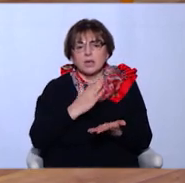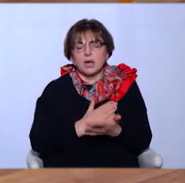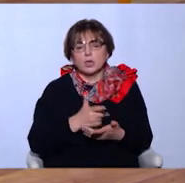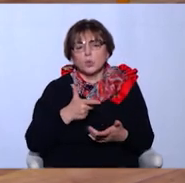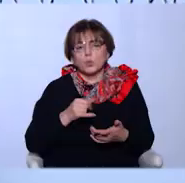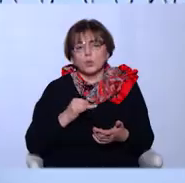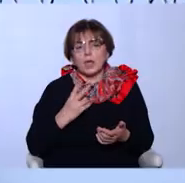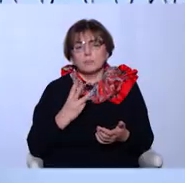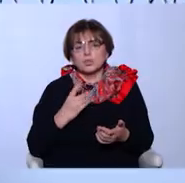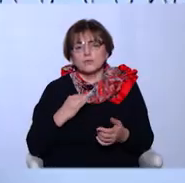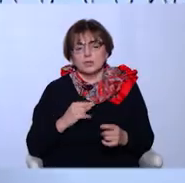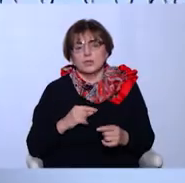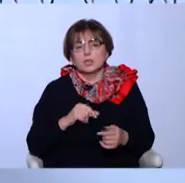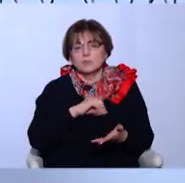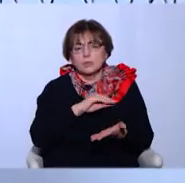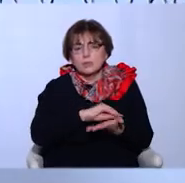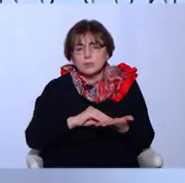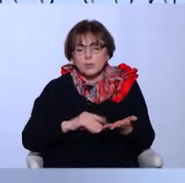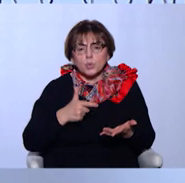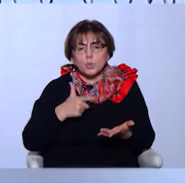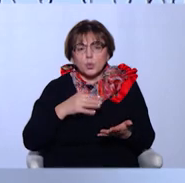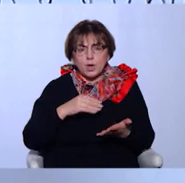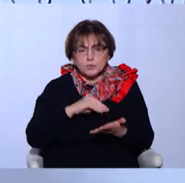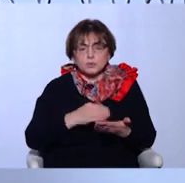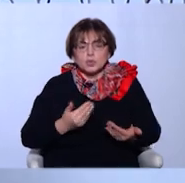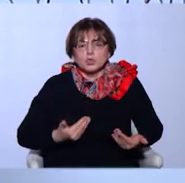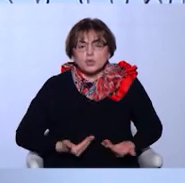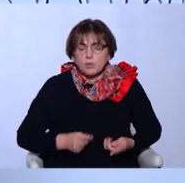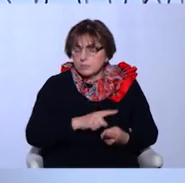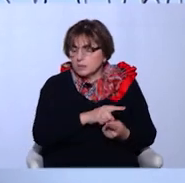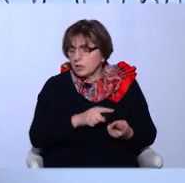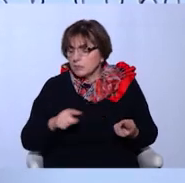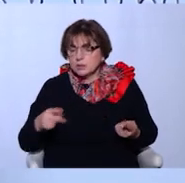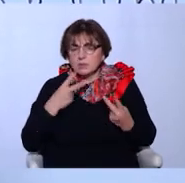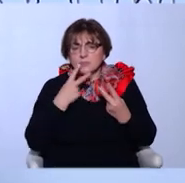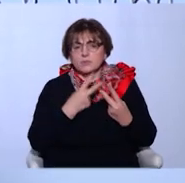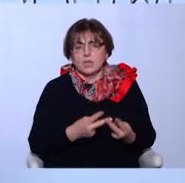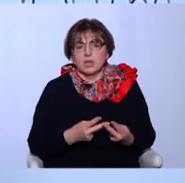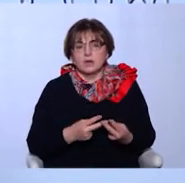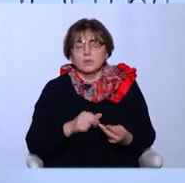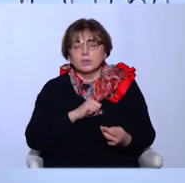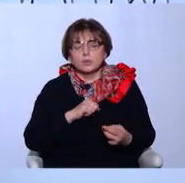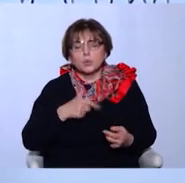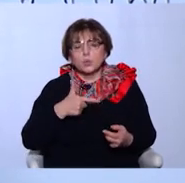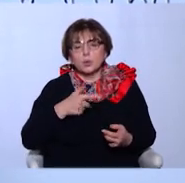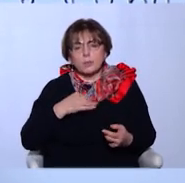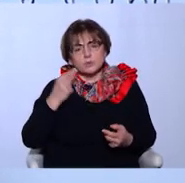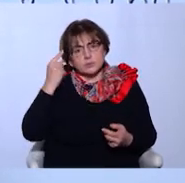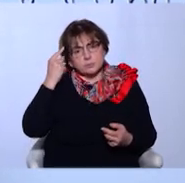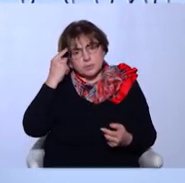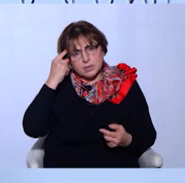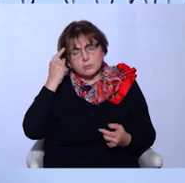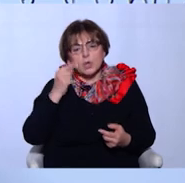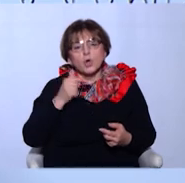გურამიშვილი. ნაწარმოებში ჩვენ გურამიშვილის ცხოვრებას მივადევნებთ თვალს, გურამიშვილის ფიქრებს. გურამიშვილი